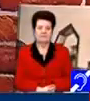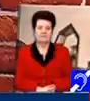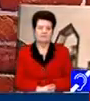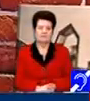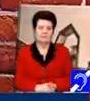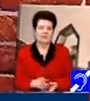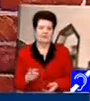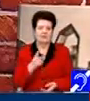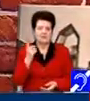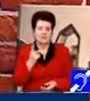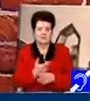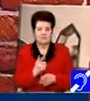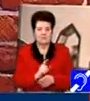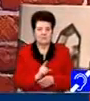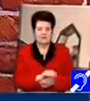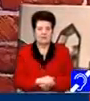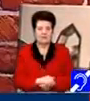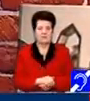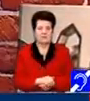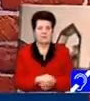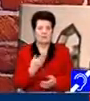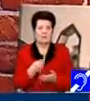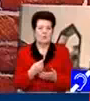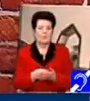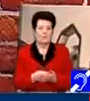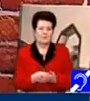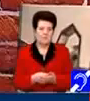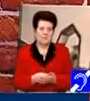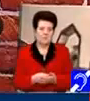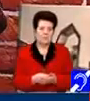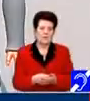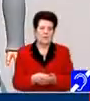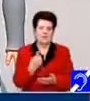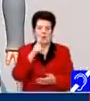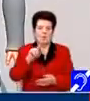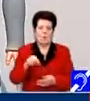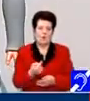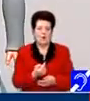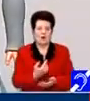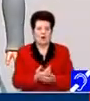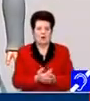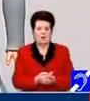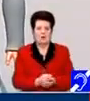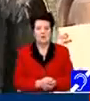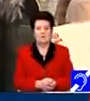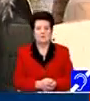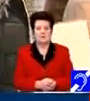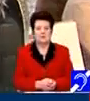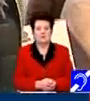Pentru un mim profesionist, prețul începe de la 50 de euro ora. Cum ne uităm la modele de